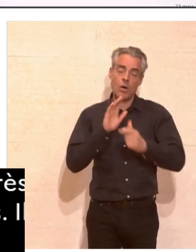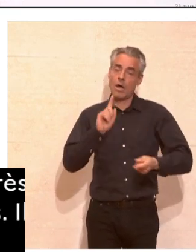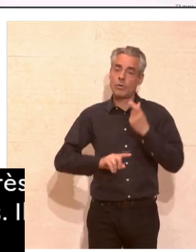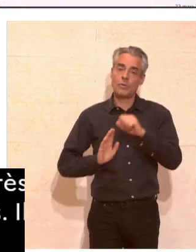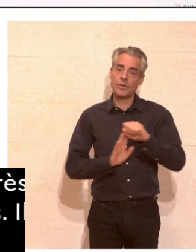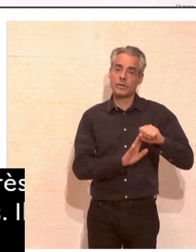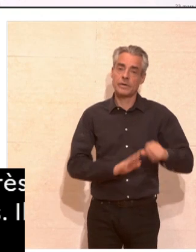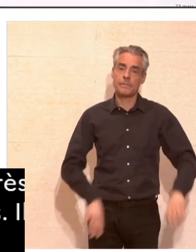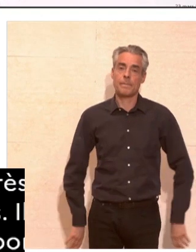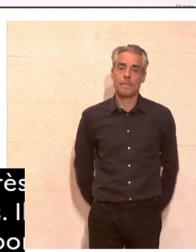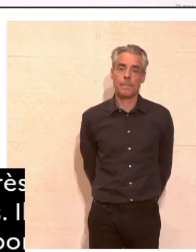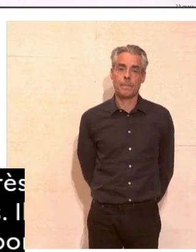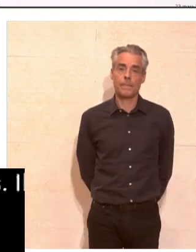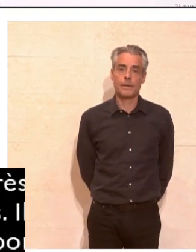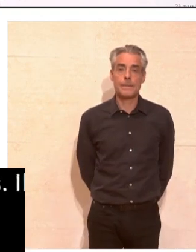là-dedans.